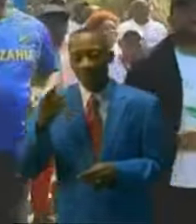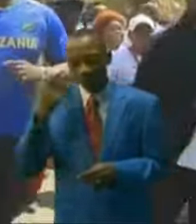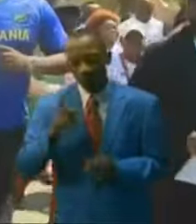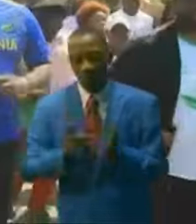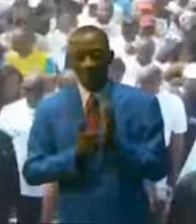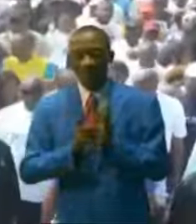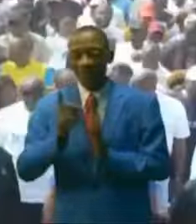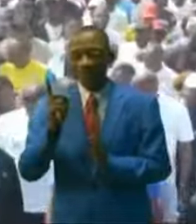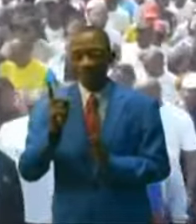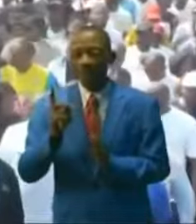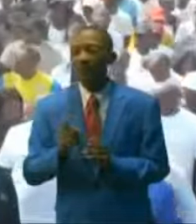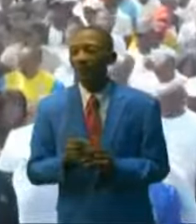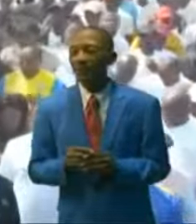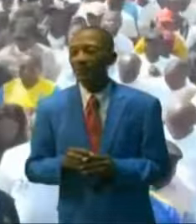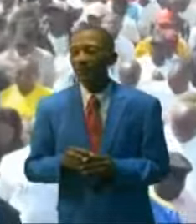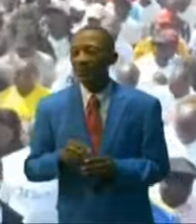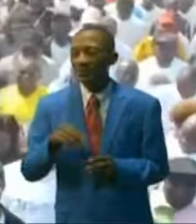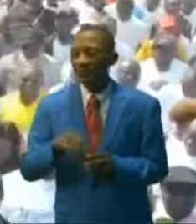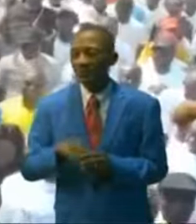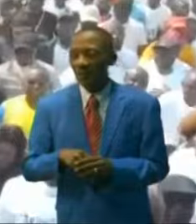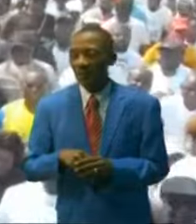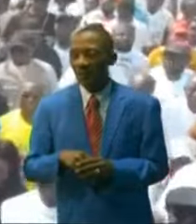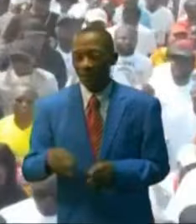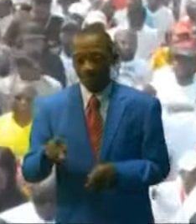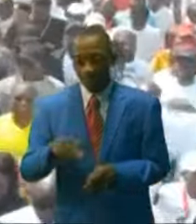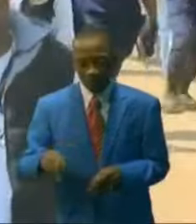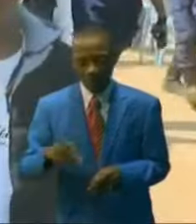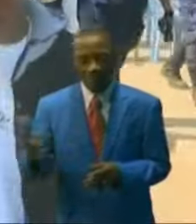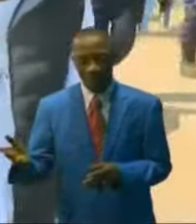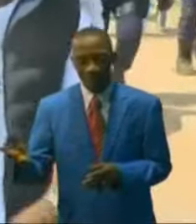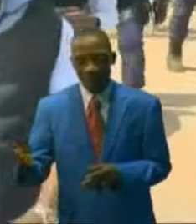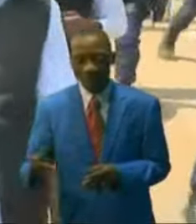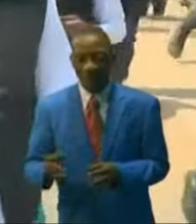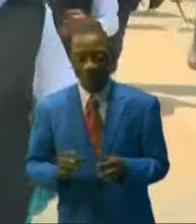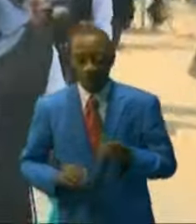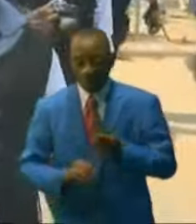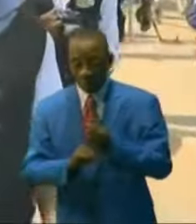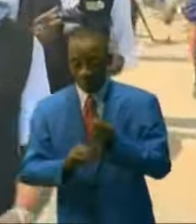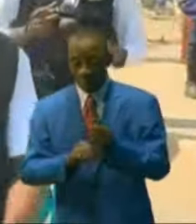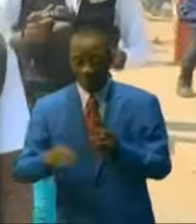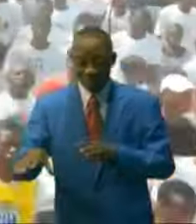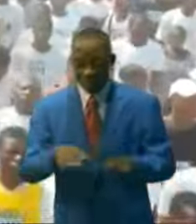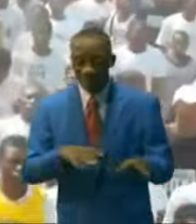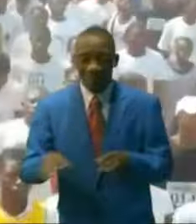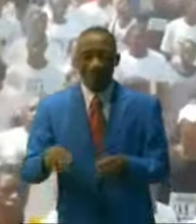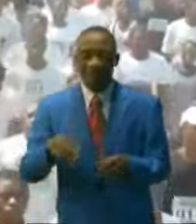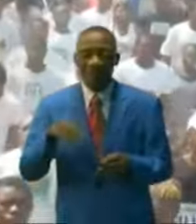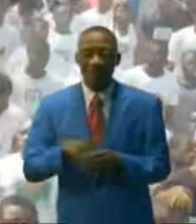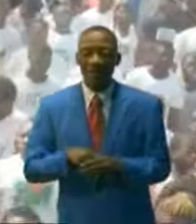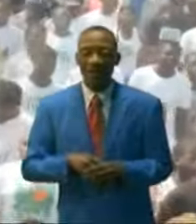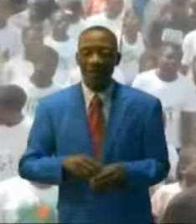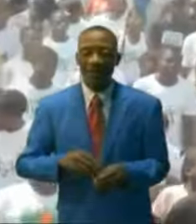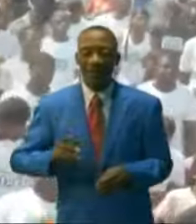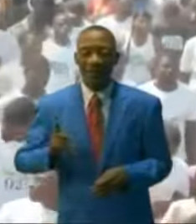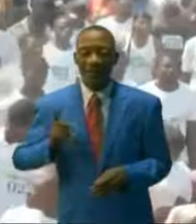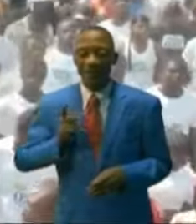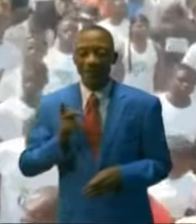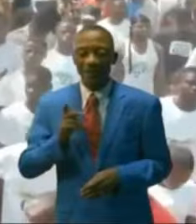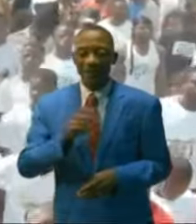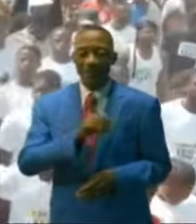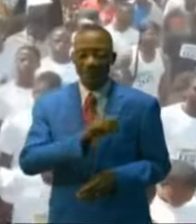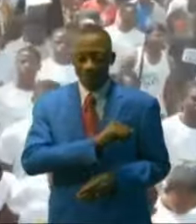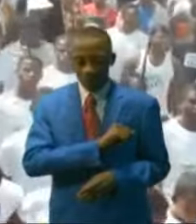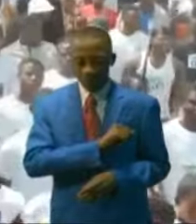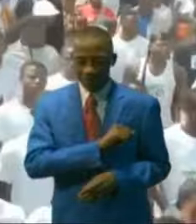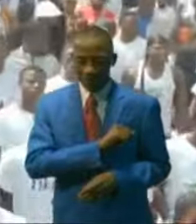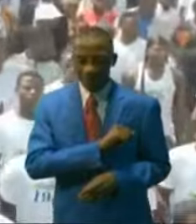chuter devant la mairie de Likassi. Au-delà de susciter l'élan vers les activités physiques dans la ville montagneuse, ce marathon populaire était aussi